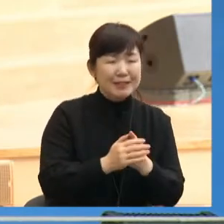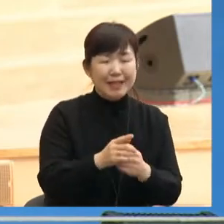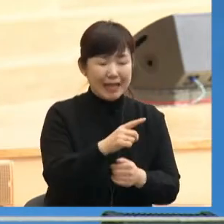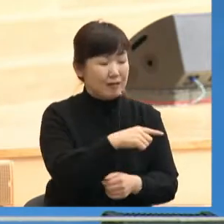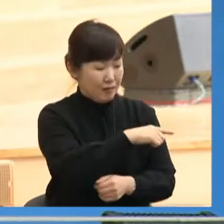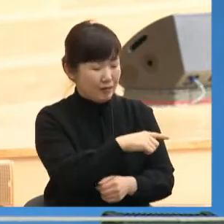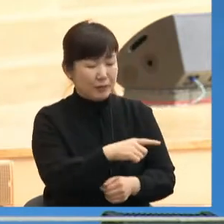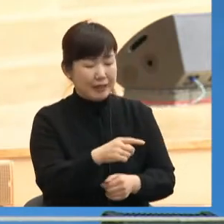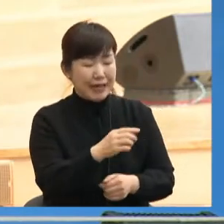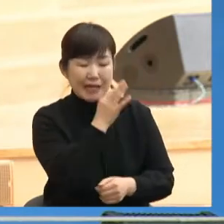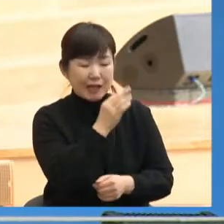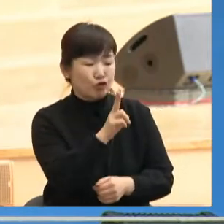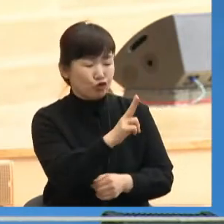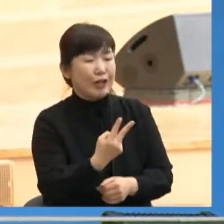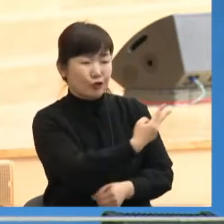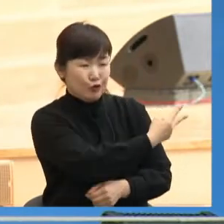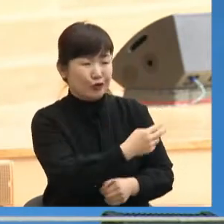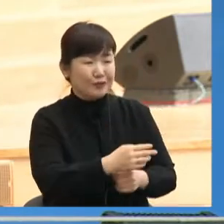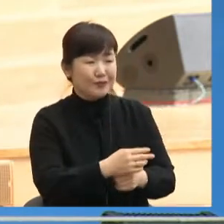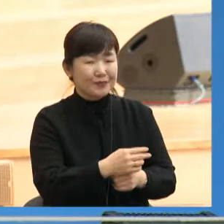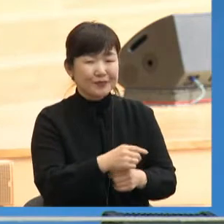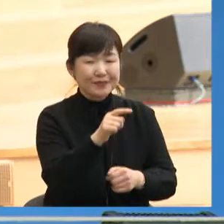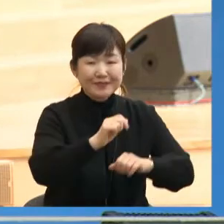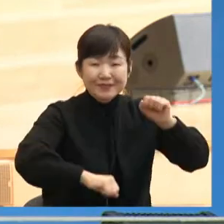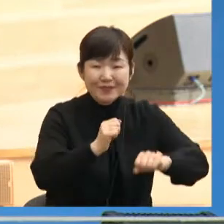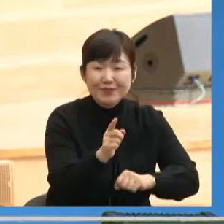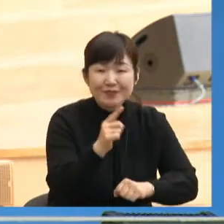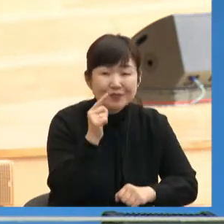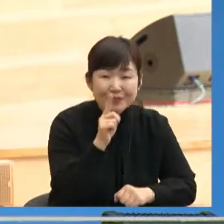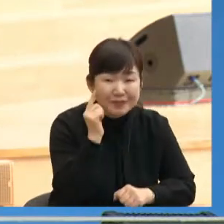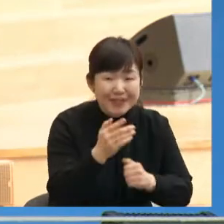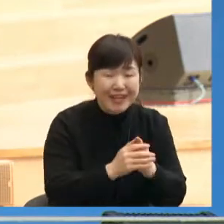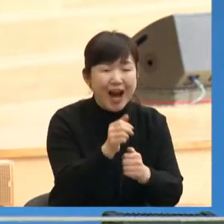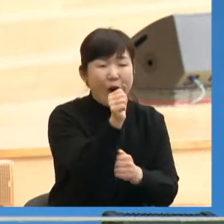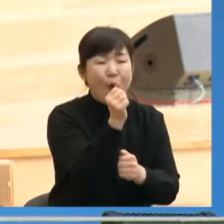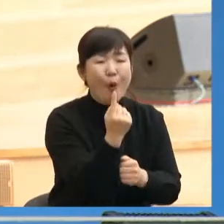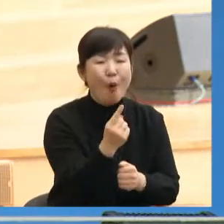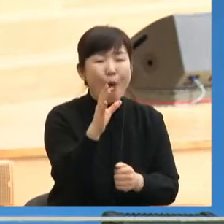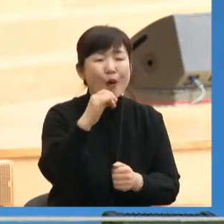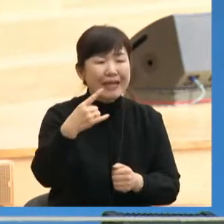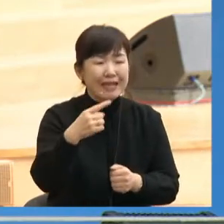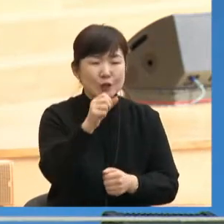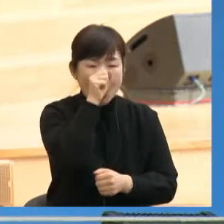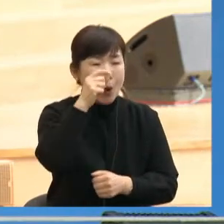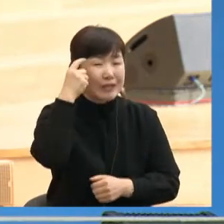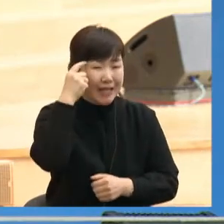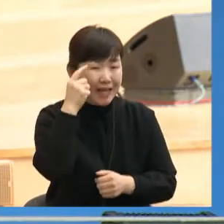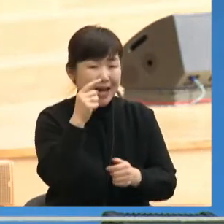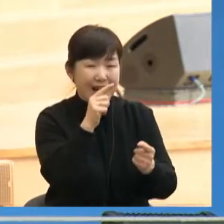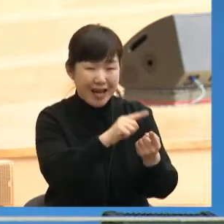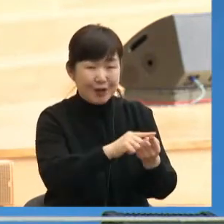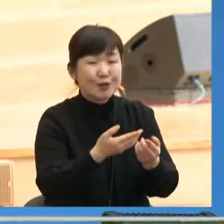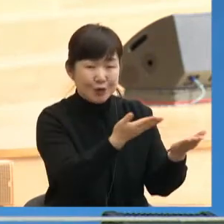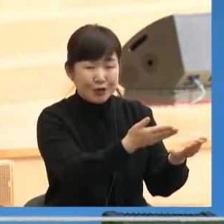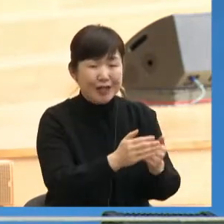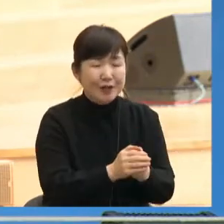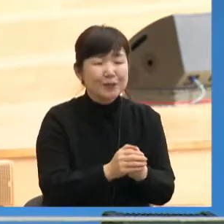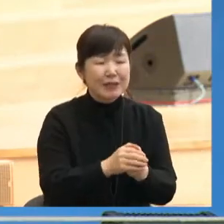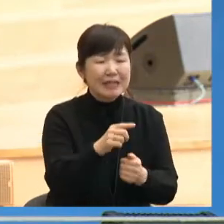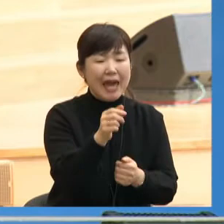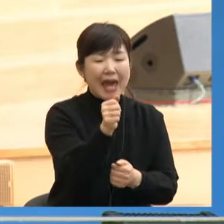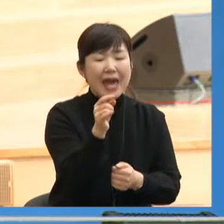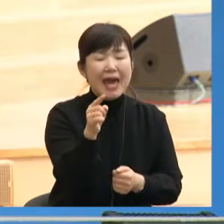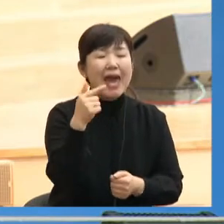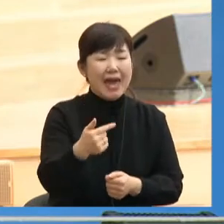소리에게는 사탕을 제가 두 개를 줬어요. 그걸 뭐라고 하죠? 호의라고 합니다. 이게 바로 헨이에요. 그러니까 오늘